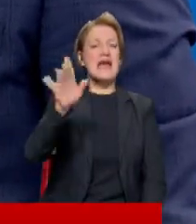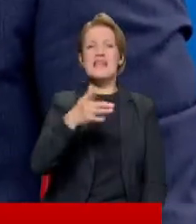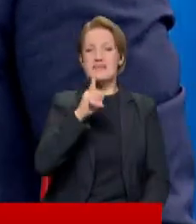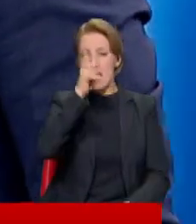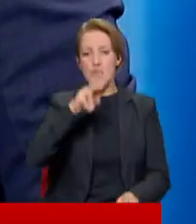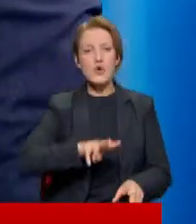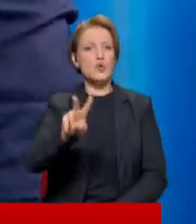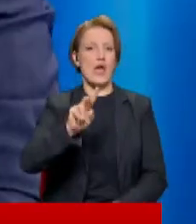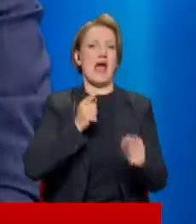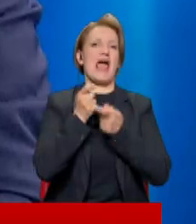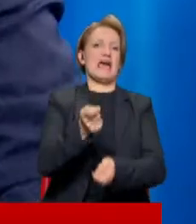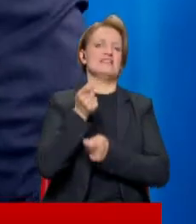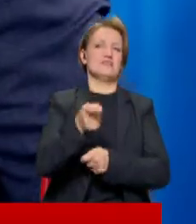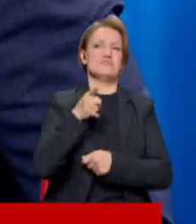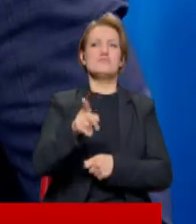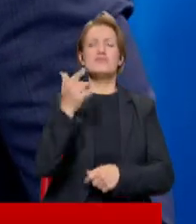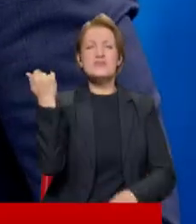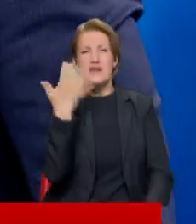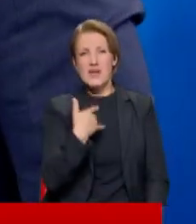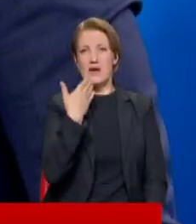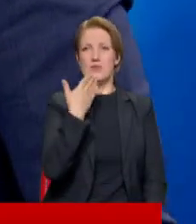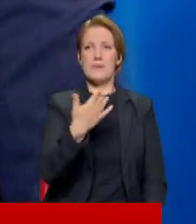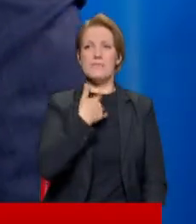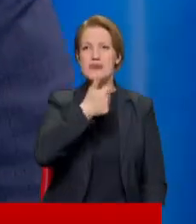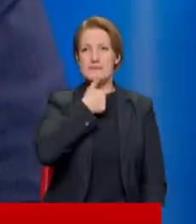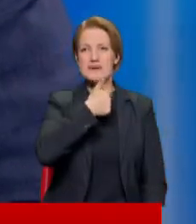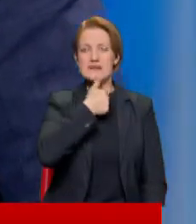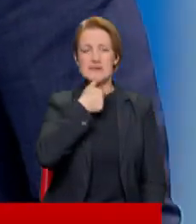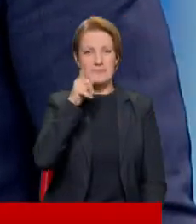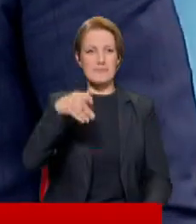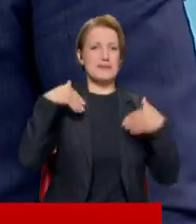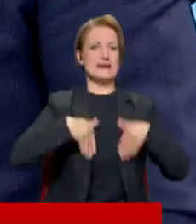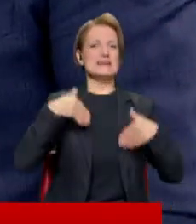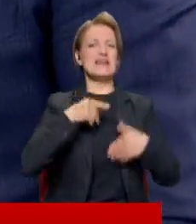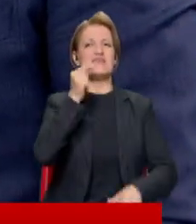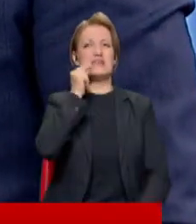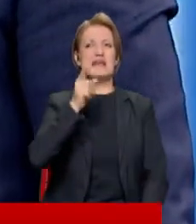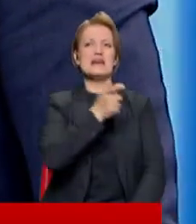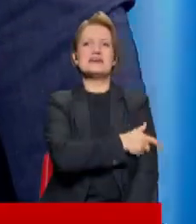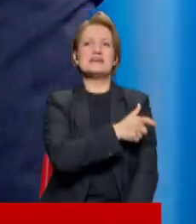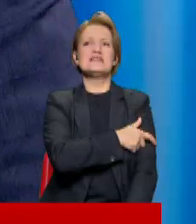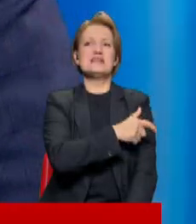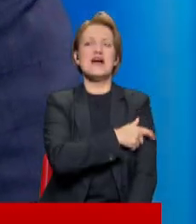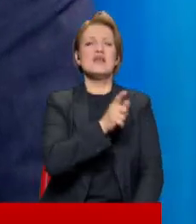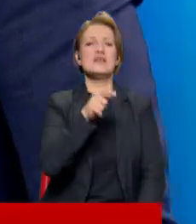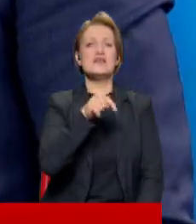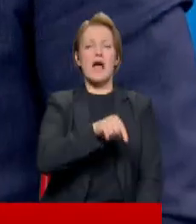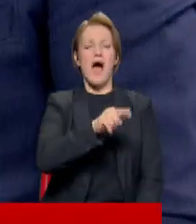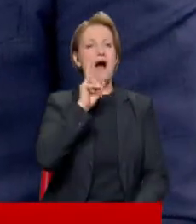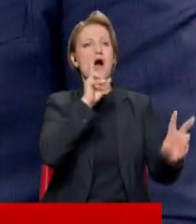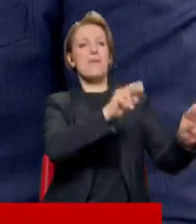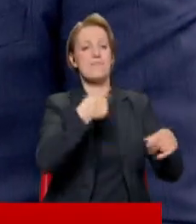Ben defalarca bu kanalda da söyledim Benim babam Rize'nin Fındıklı ilçesinden kalkıp kızlar Şefkat yurduna kalmasa ben burada değildim